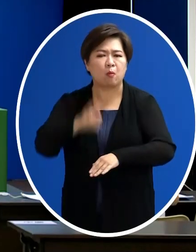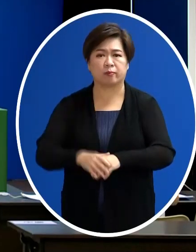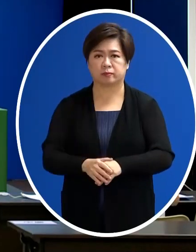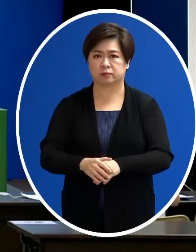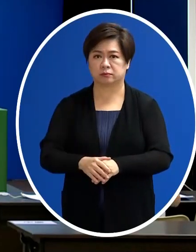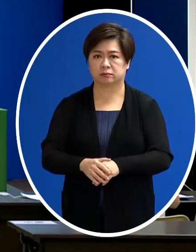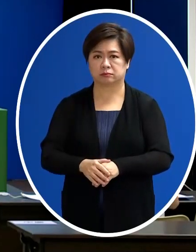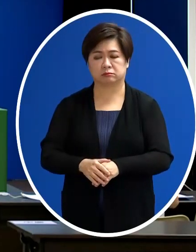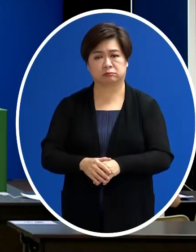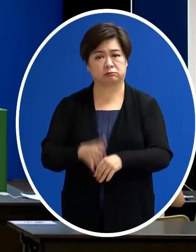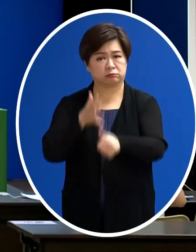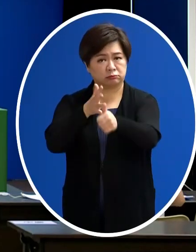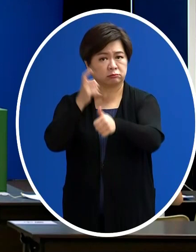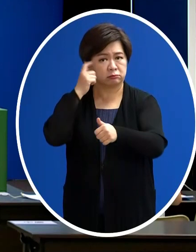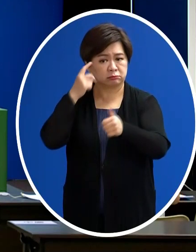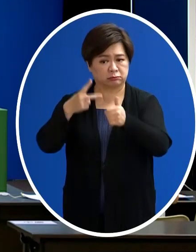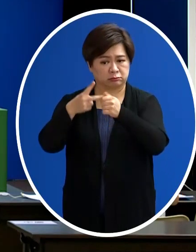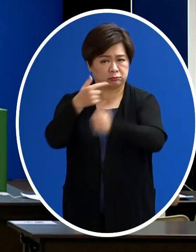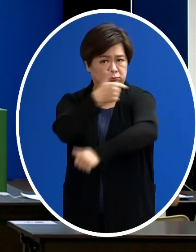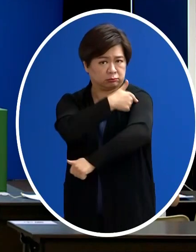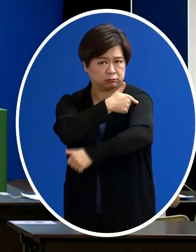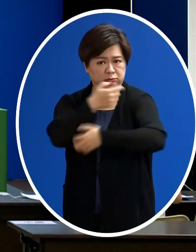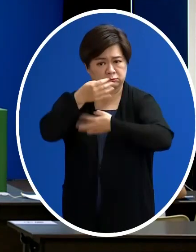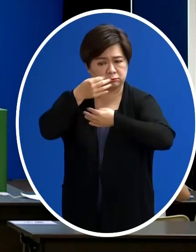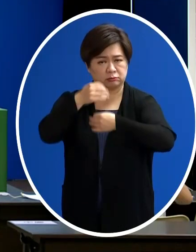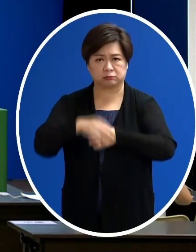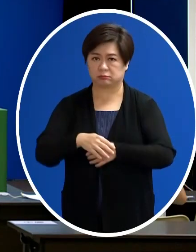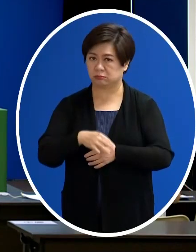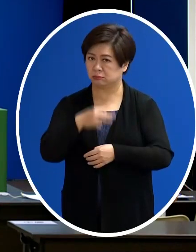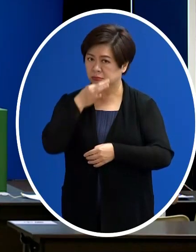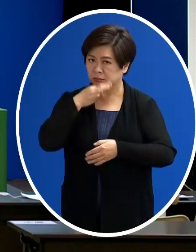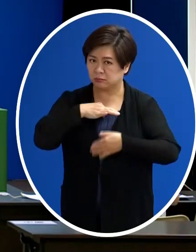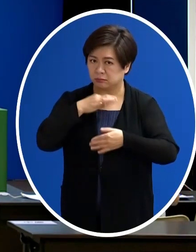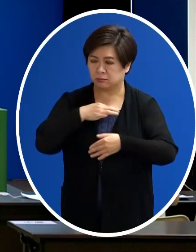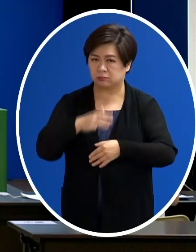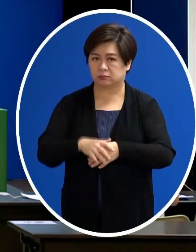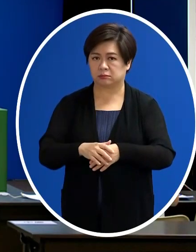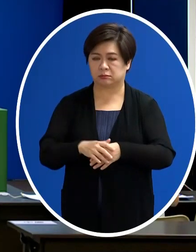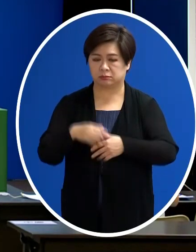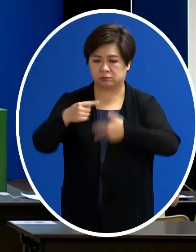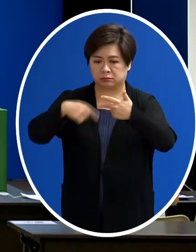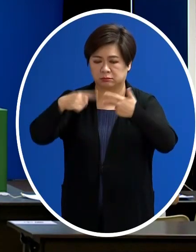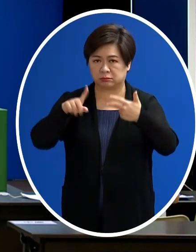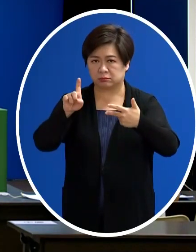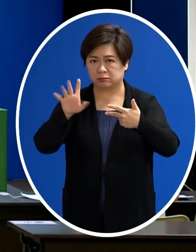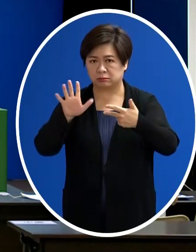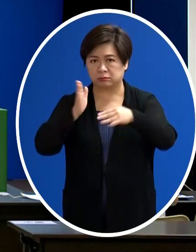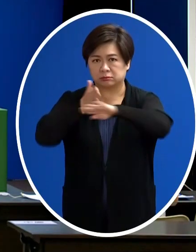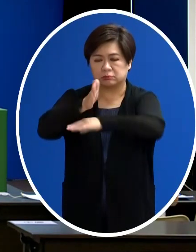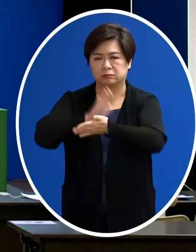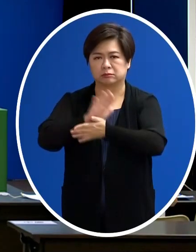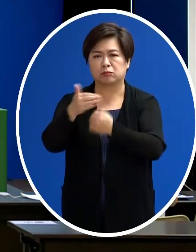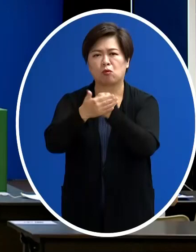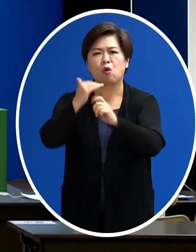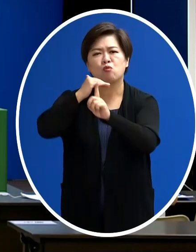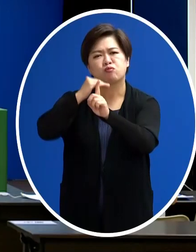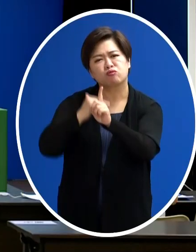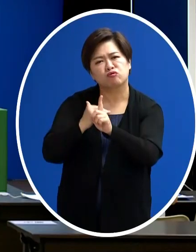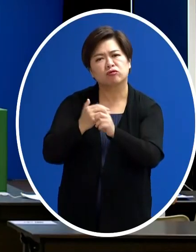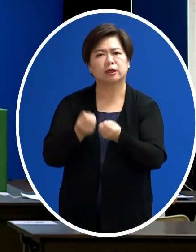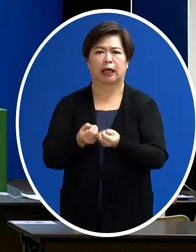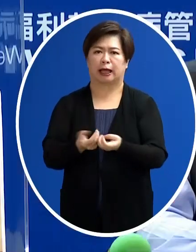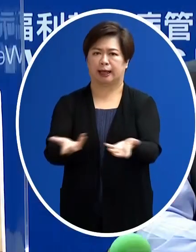我们有没有计划说我们什么时候会打第二剂？那会不会担心说如果已经过了第15周，这样保护力会有减弱的情况？谢